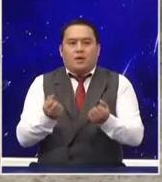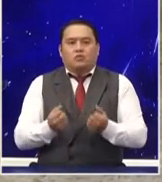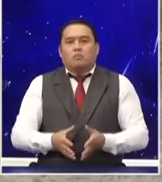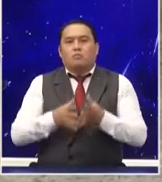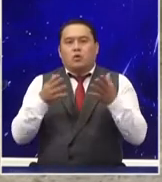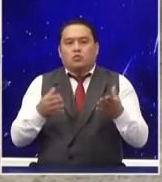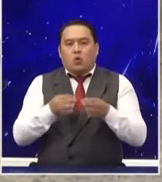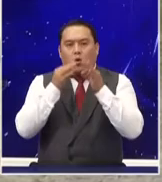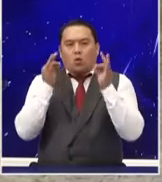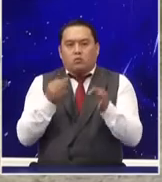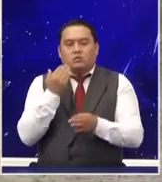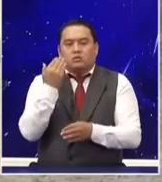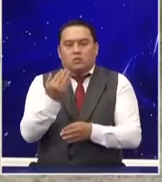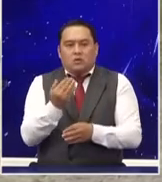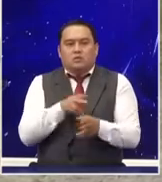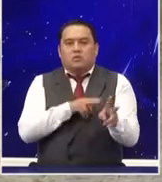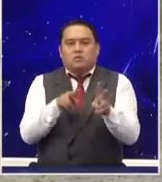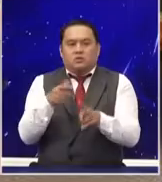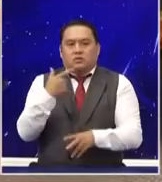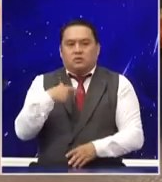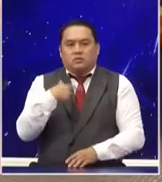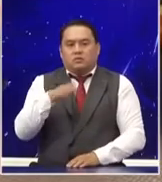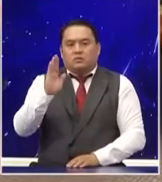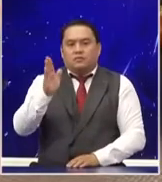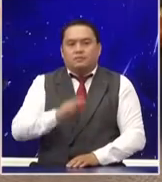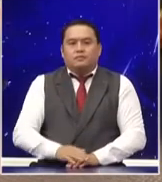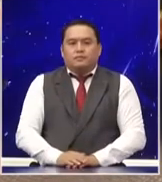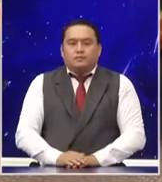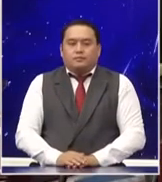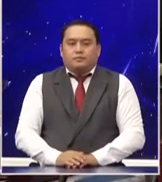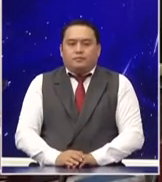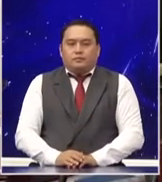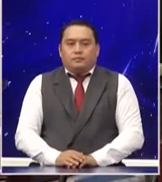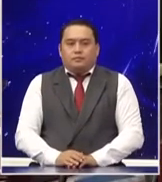большой жизненный урок. Теперь будем следить за своим скотом.